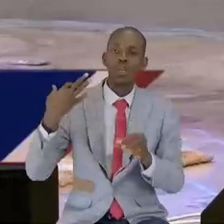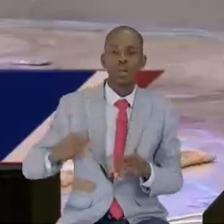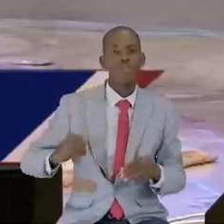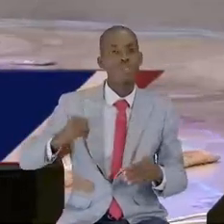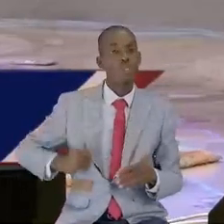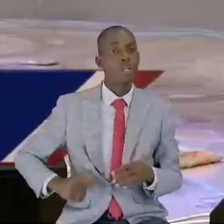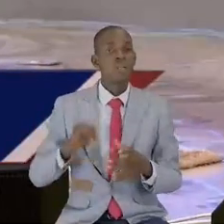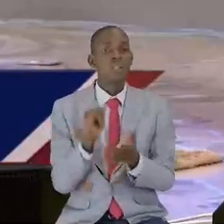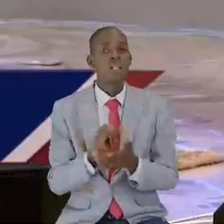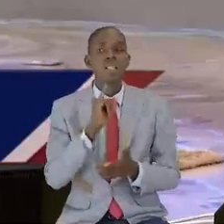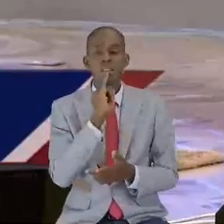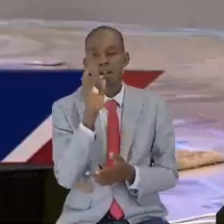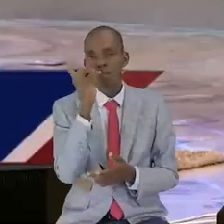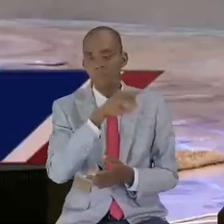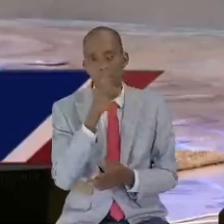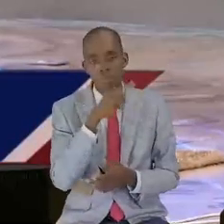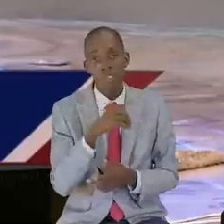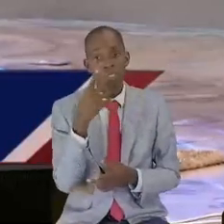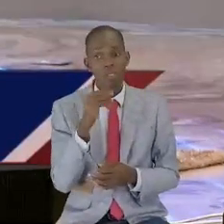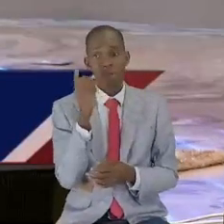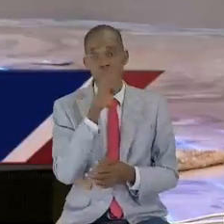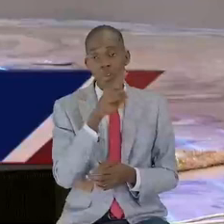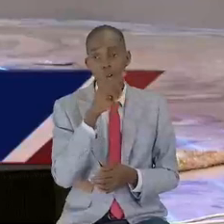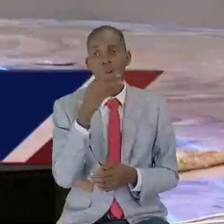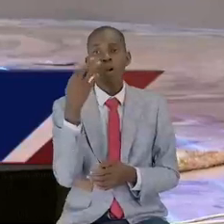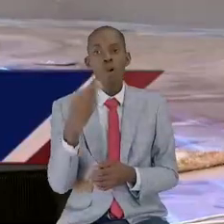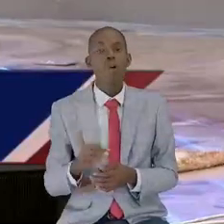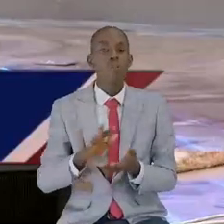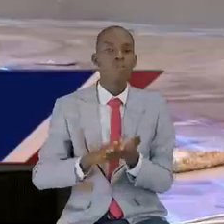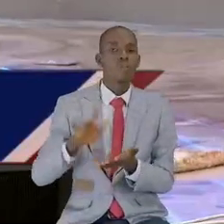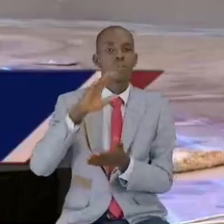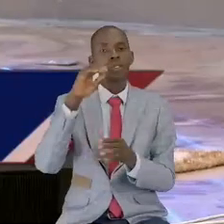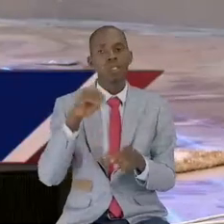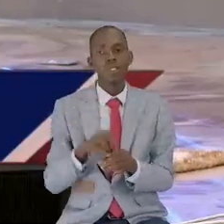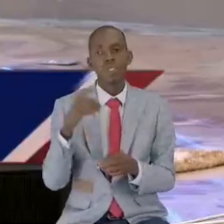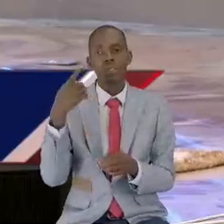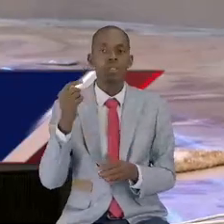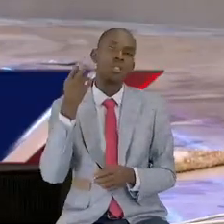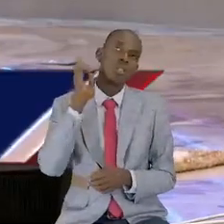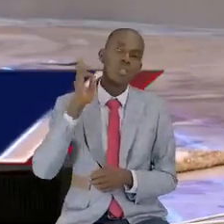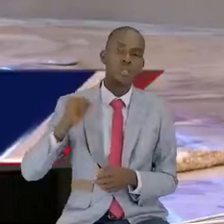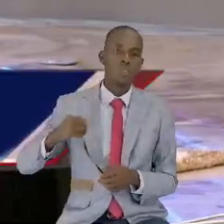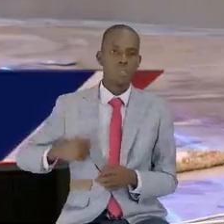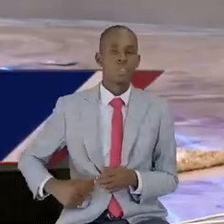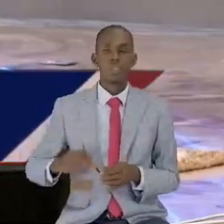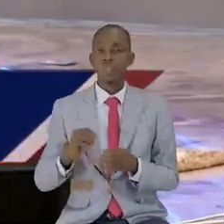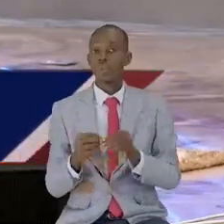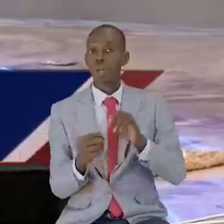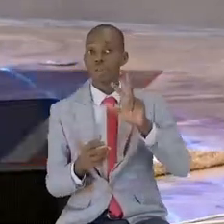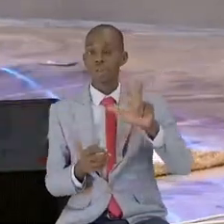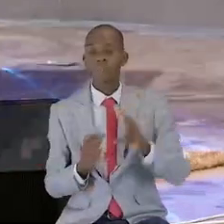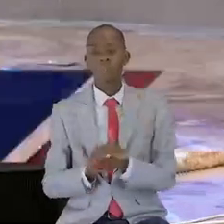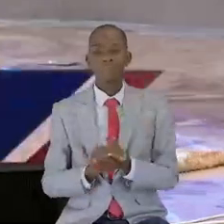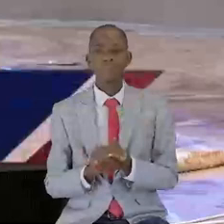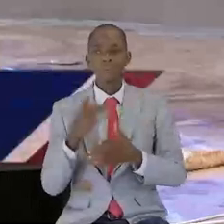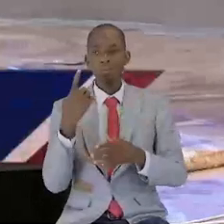Et c'est faux. La fausseté de se glorifier dans la circoncision historique. Troisième élément,